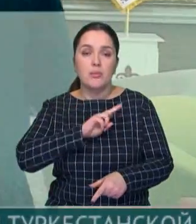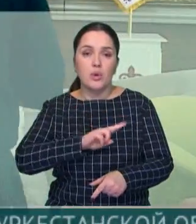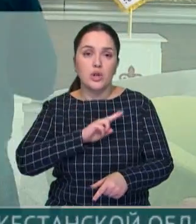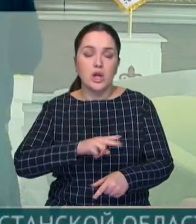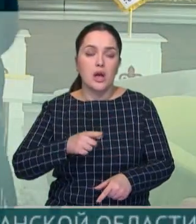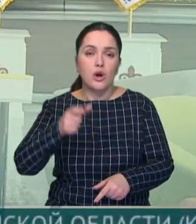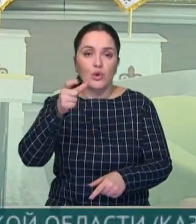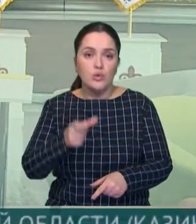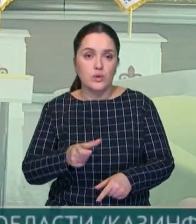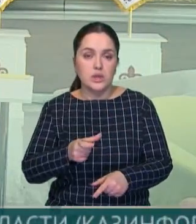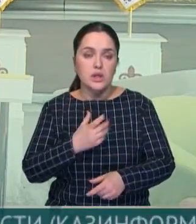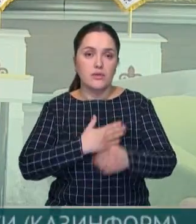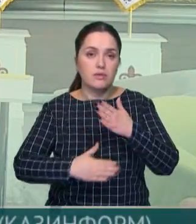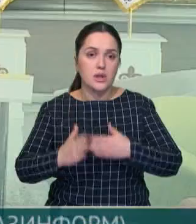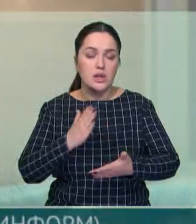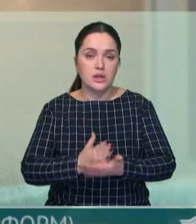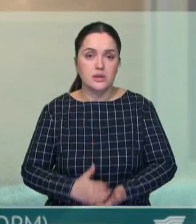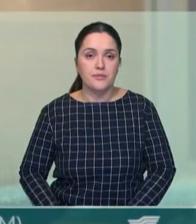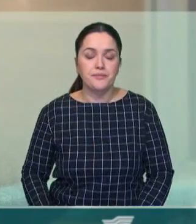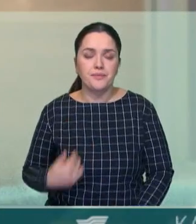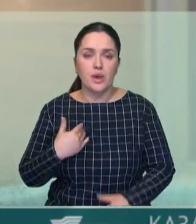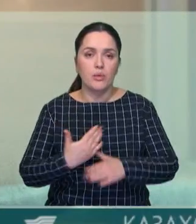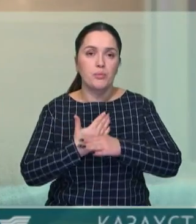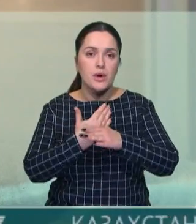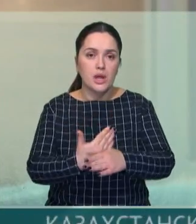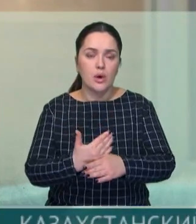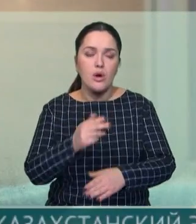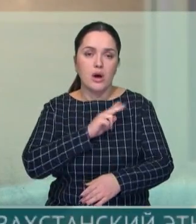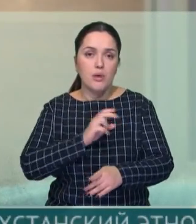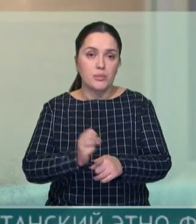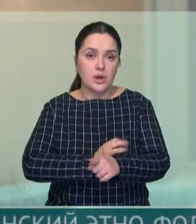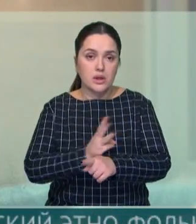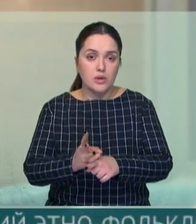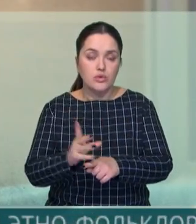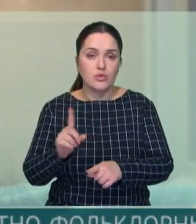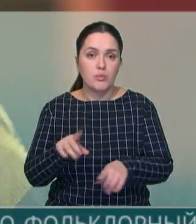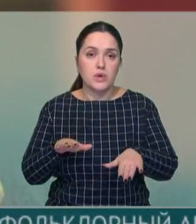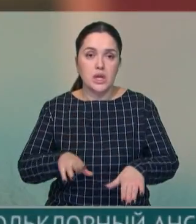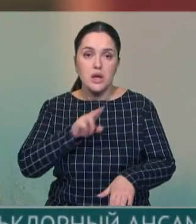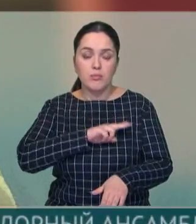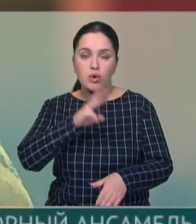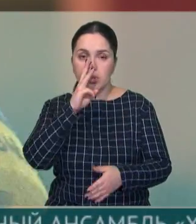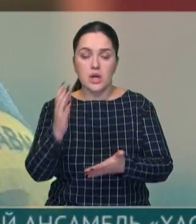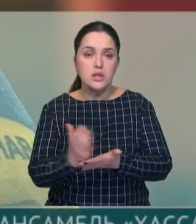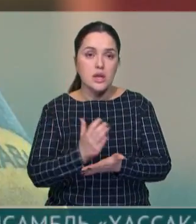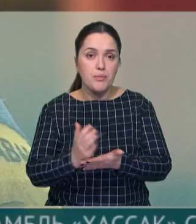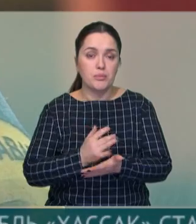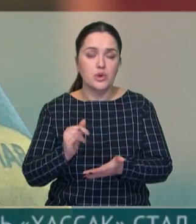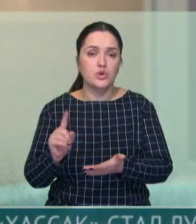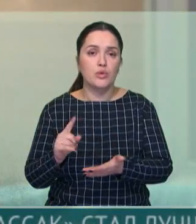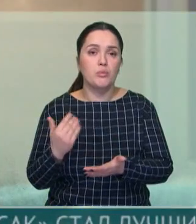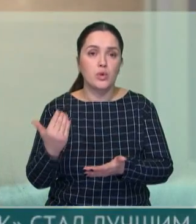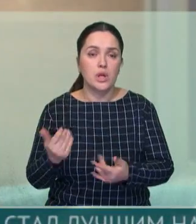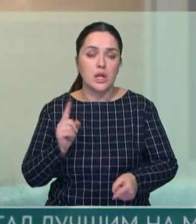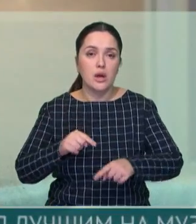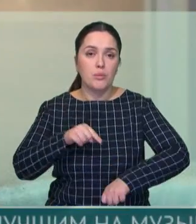особенностями ментального развития. У нас цель помочь не только, скажем, с трудоустройством, да, и чтобы здесь он работал, деньги получал. Чтобы он, ну,